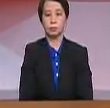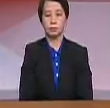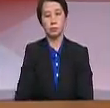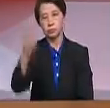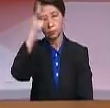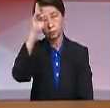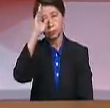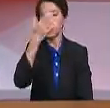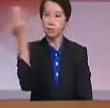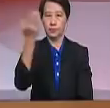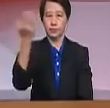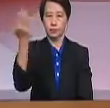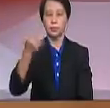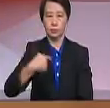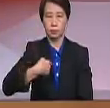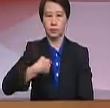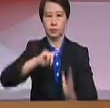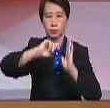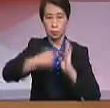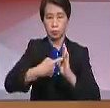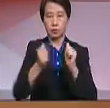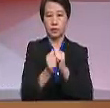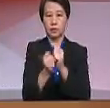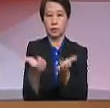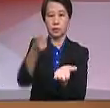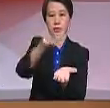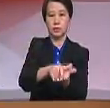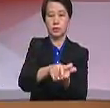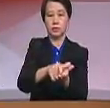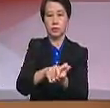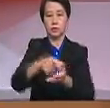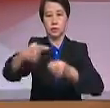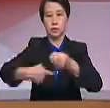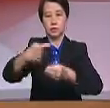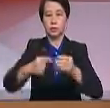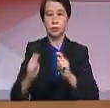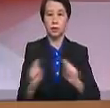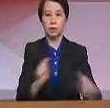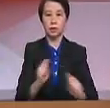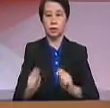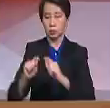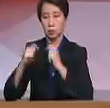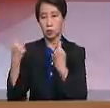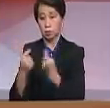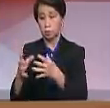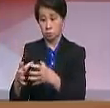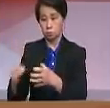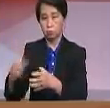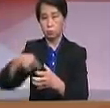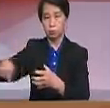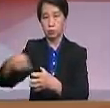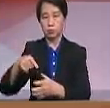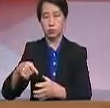Seperti biasa, saya akan mulakan laporan dengan laporan mengenai tindakan Task Force Operasi